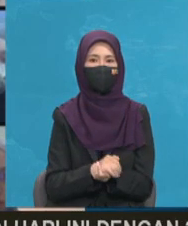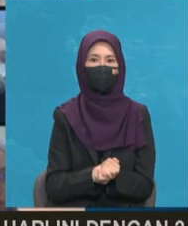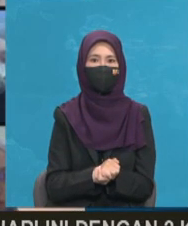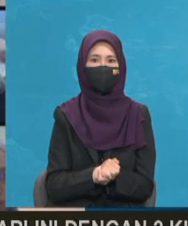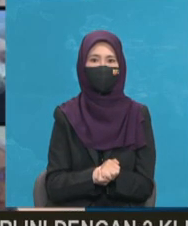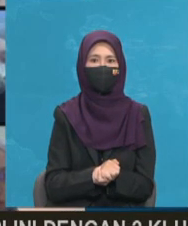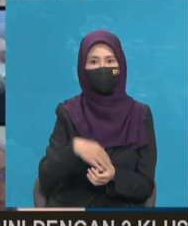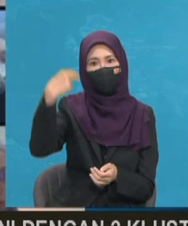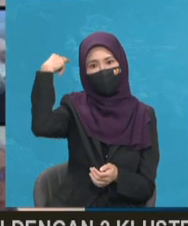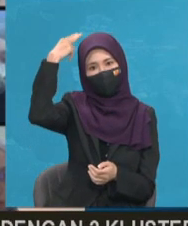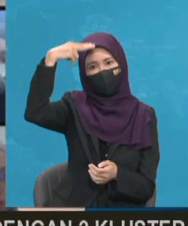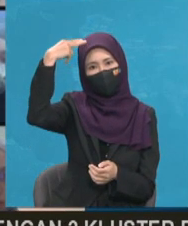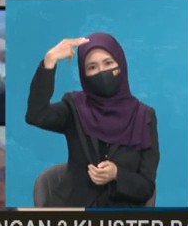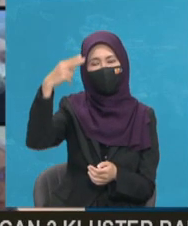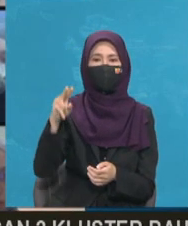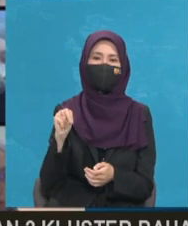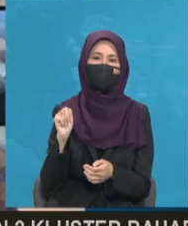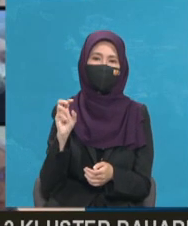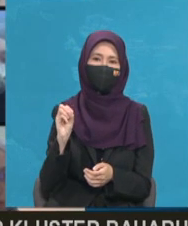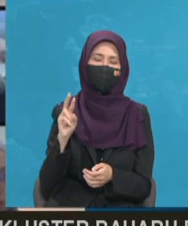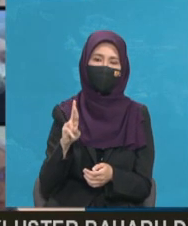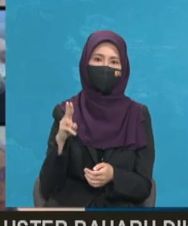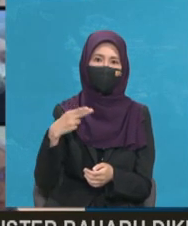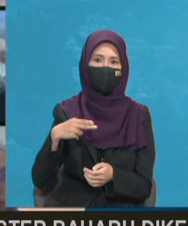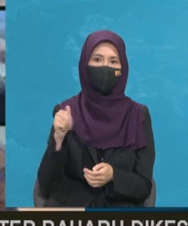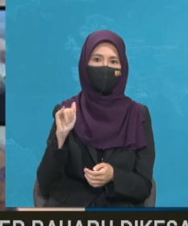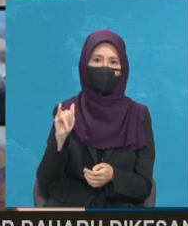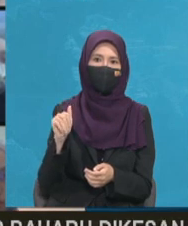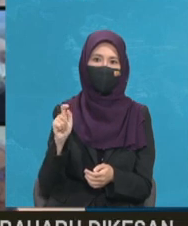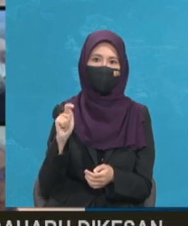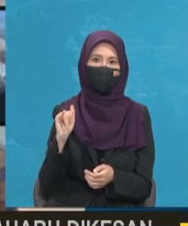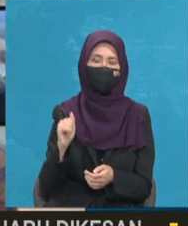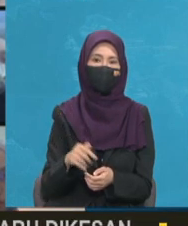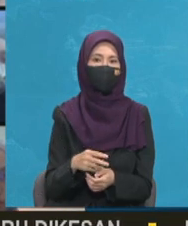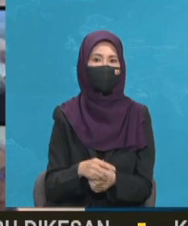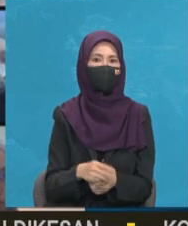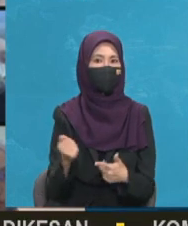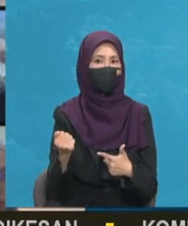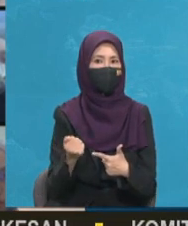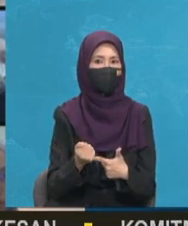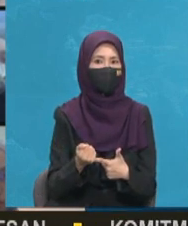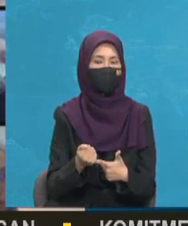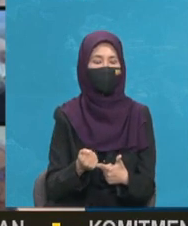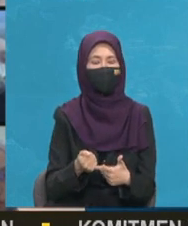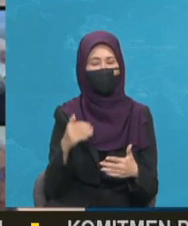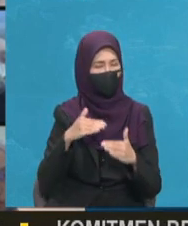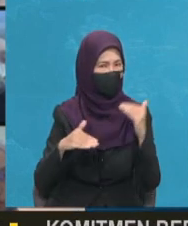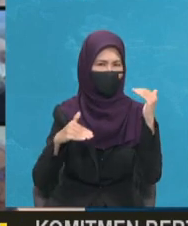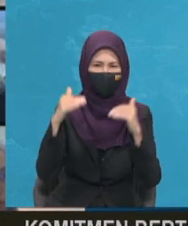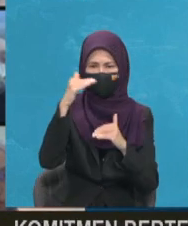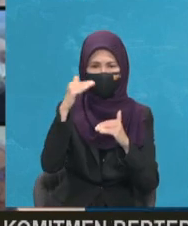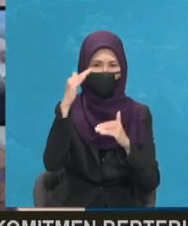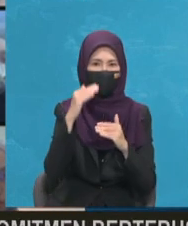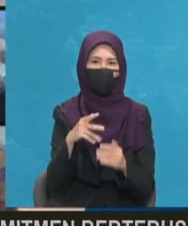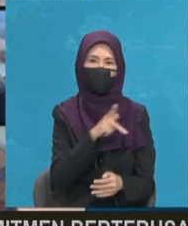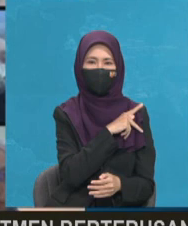Hai bayang Hajah Nurhayati binti Haji Muhammad Yakub timpalan setiausaha tetap industri pembinaan dan kemajuan Kementerian Pembangunan